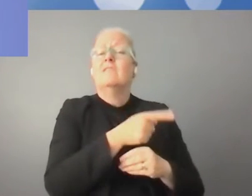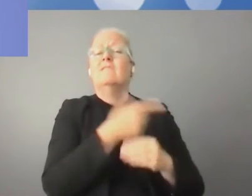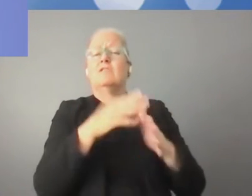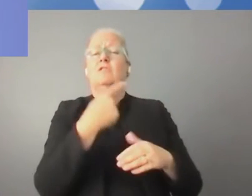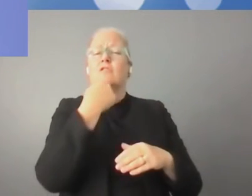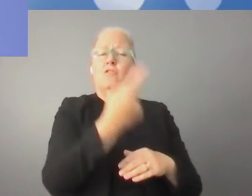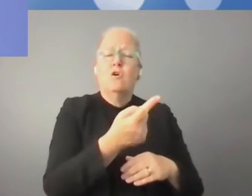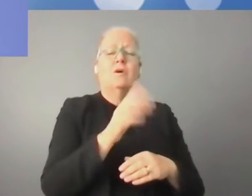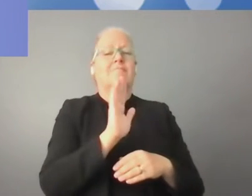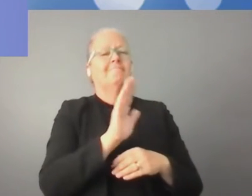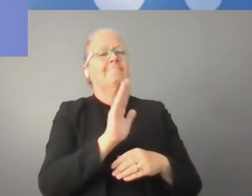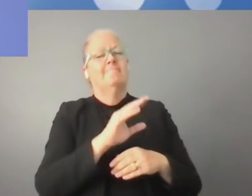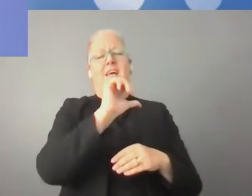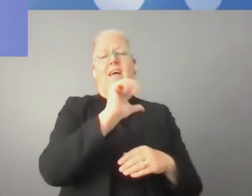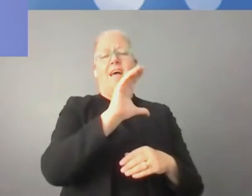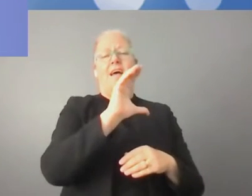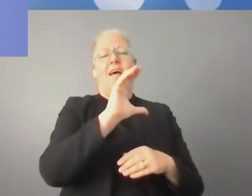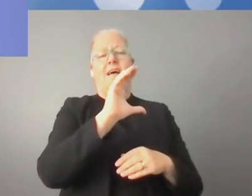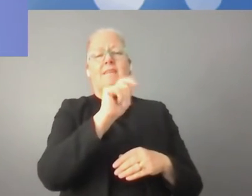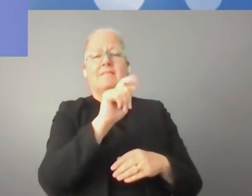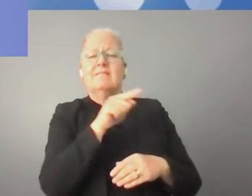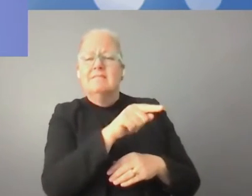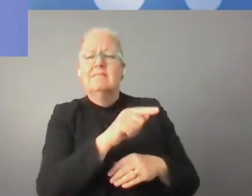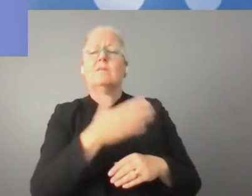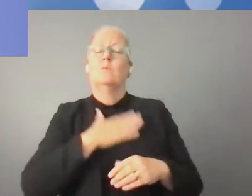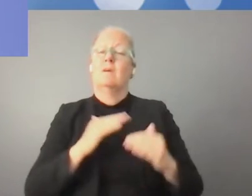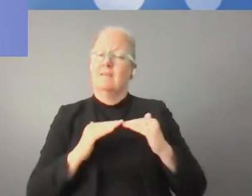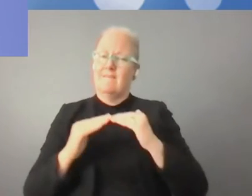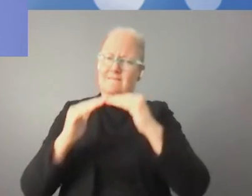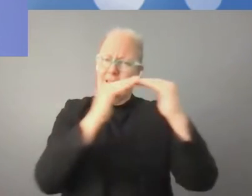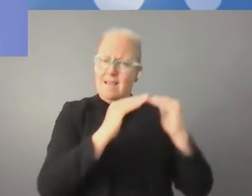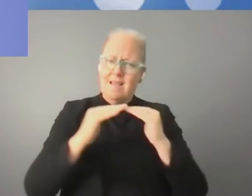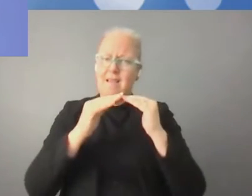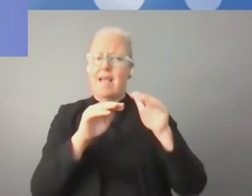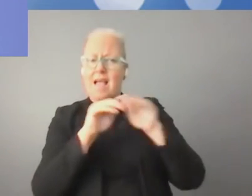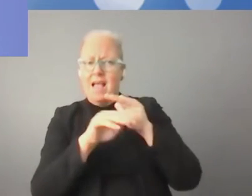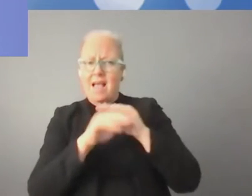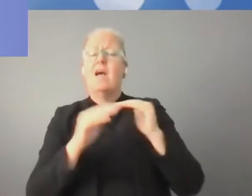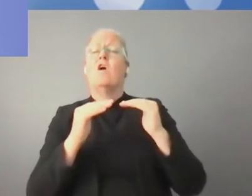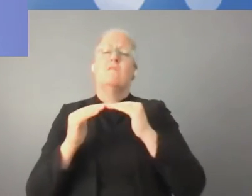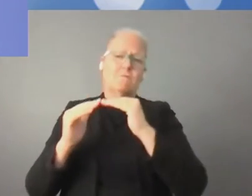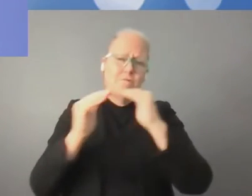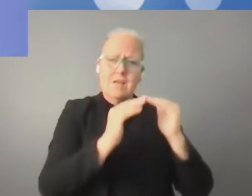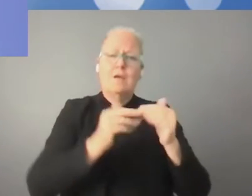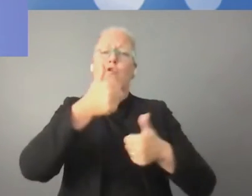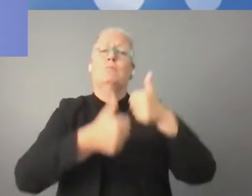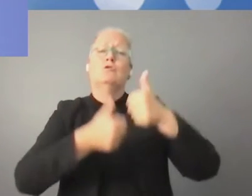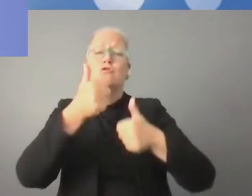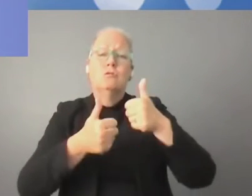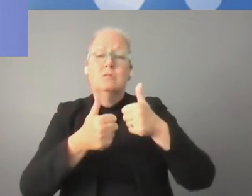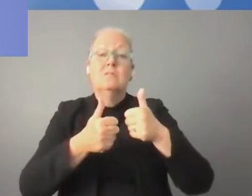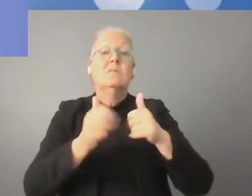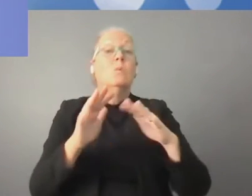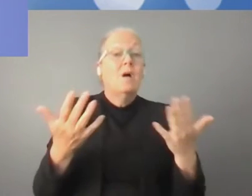небольшое государство, член Европейского Союза, но мы делаем упор на урегулирование и хотим, чтобы это